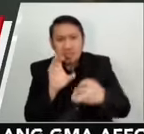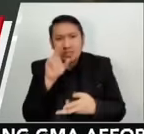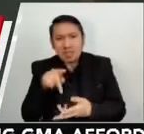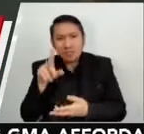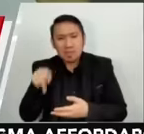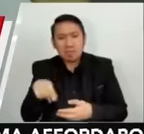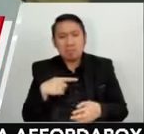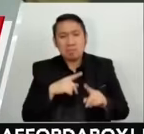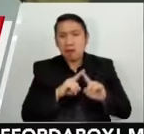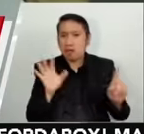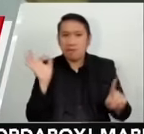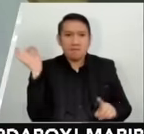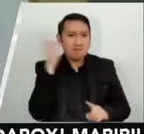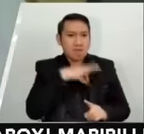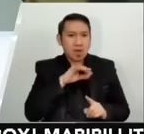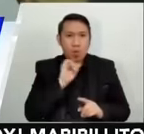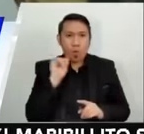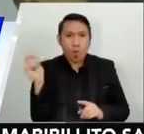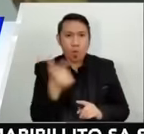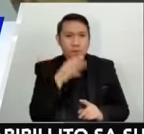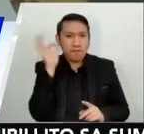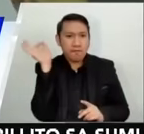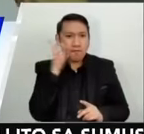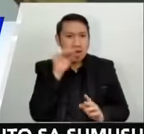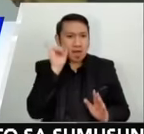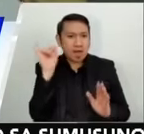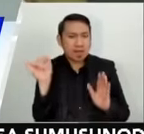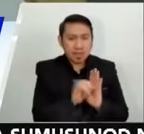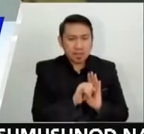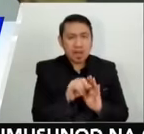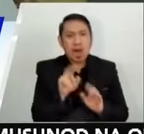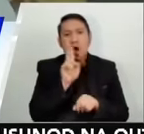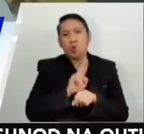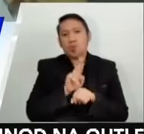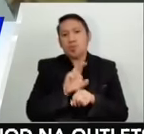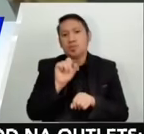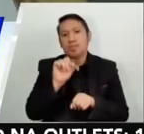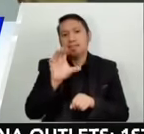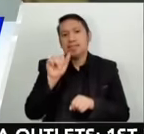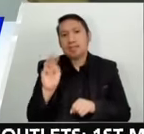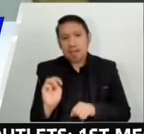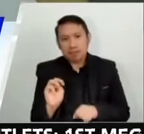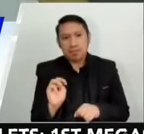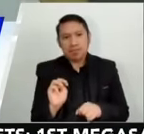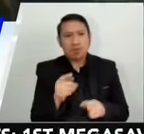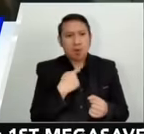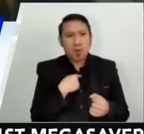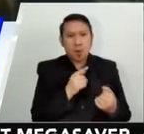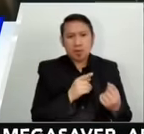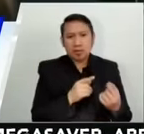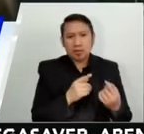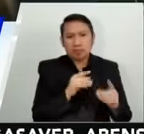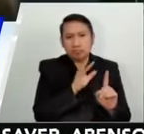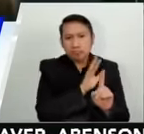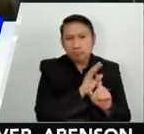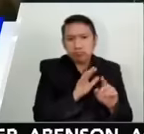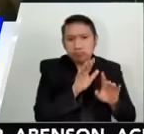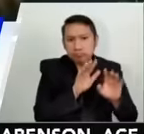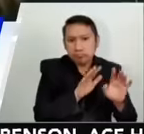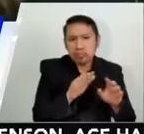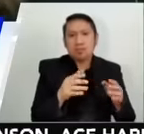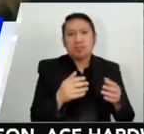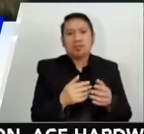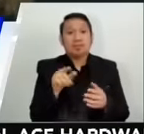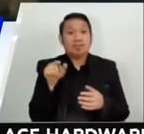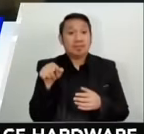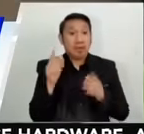identities love scam Roman scam Iyung tas scams at cryptocurrency scams isang Malaysia naman ang